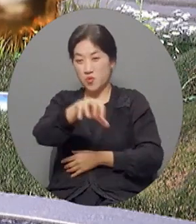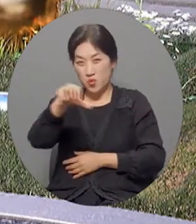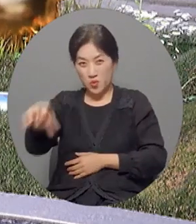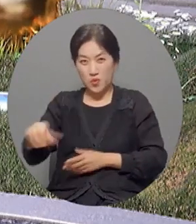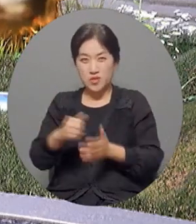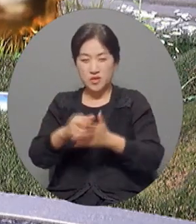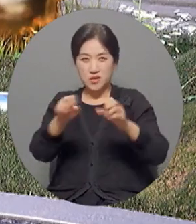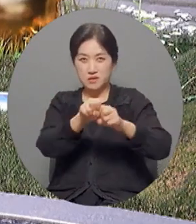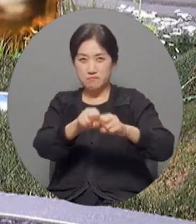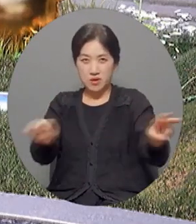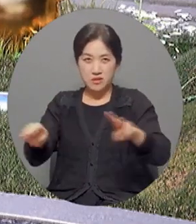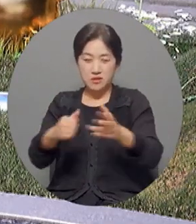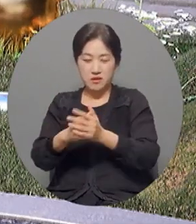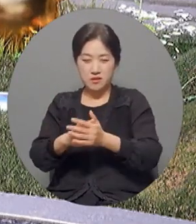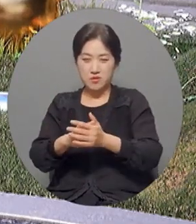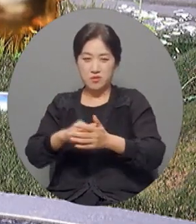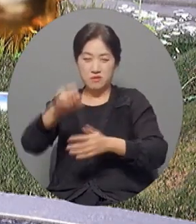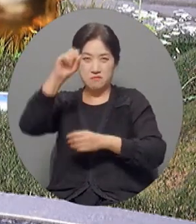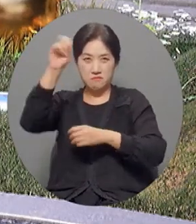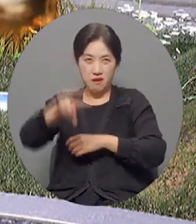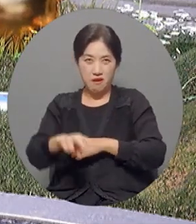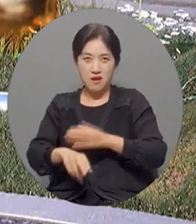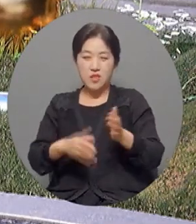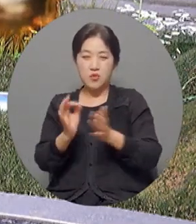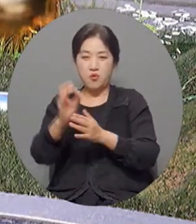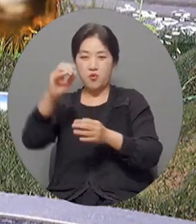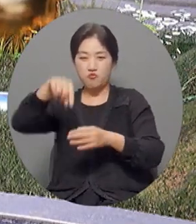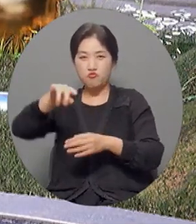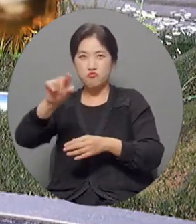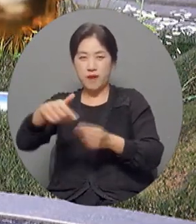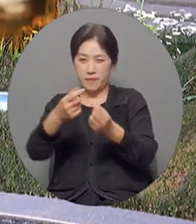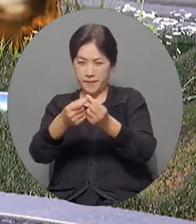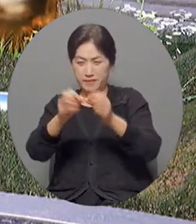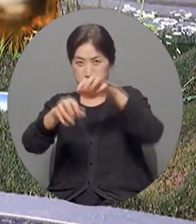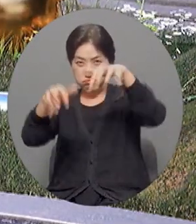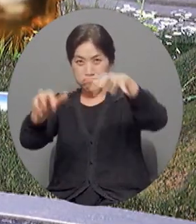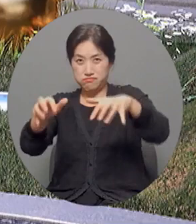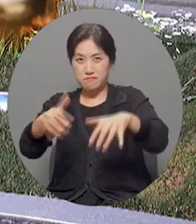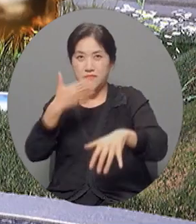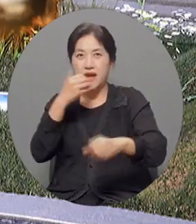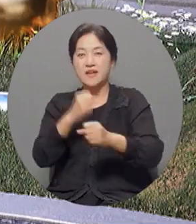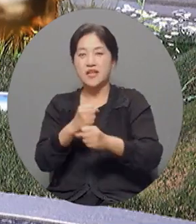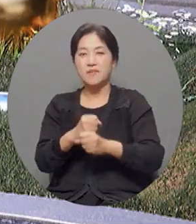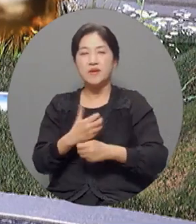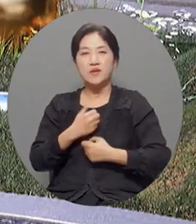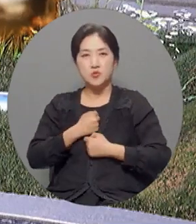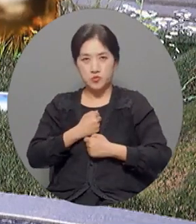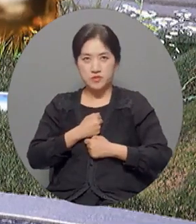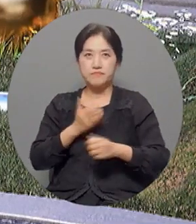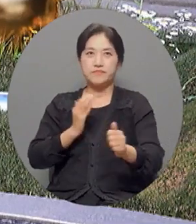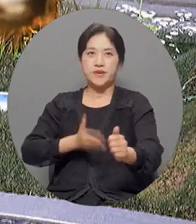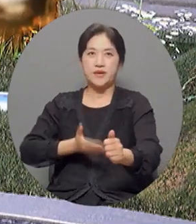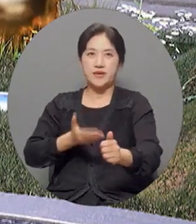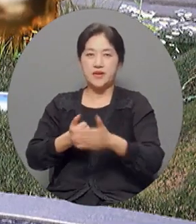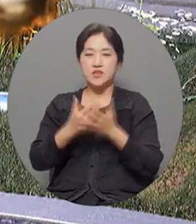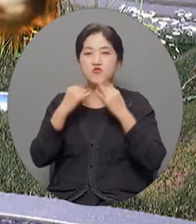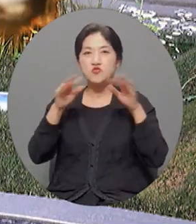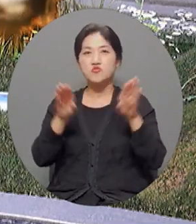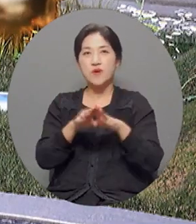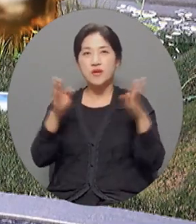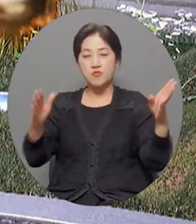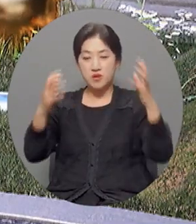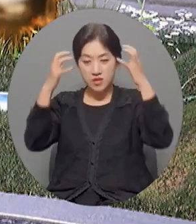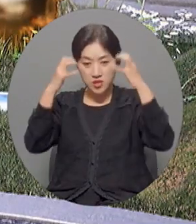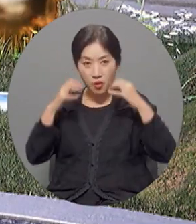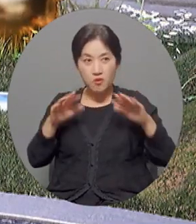치고 우박이 떨어질 가능성이 있습니다. 시설물 관리와 안전사고에 유의를 하셔야겠습니다. 이 주말 동안의 더위는